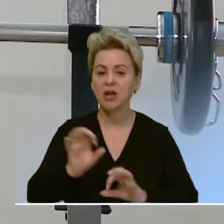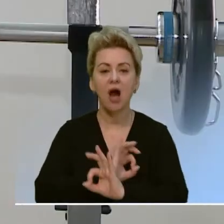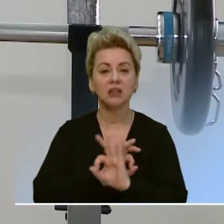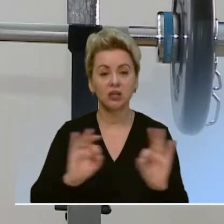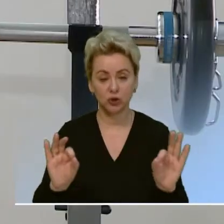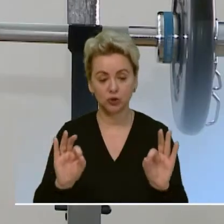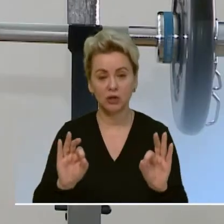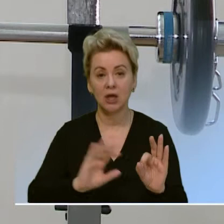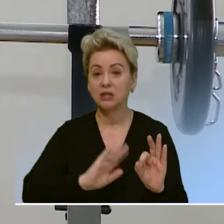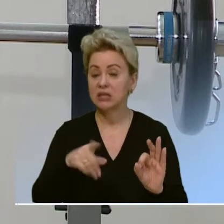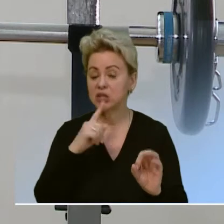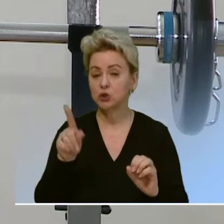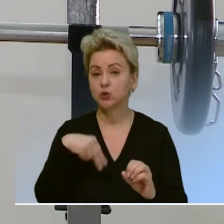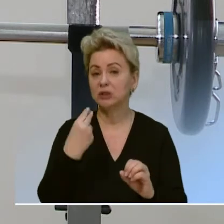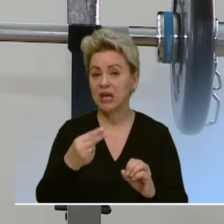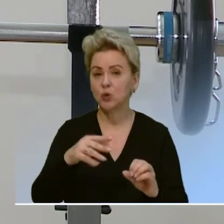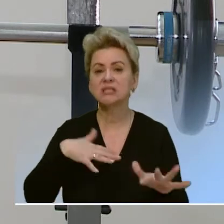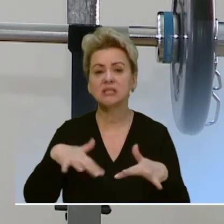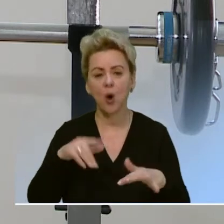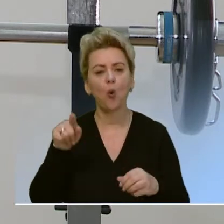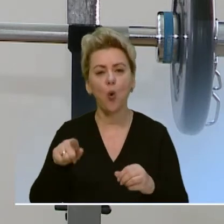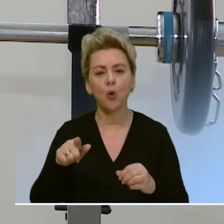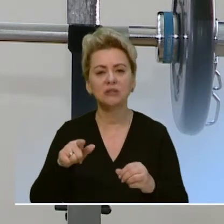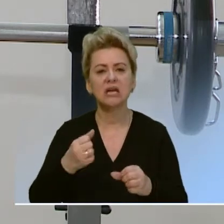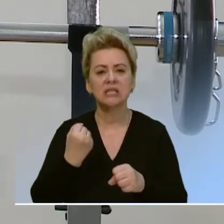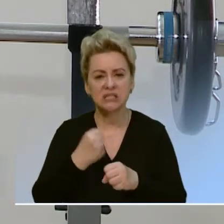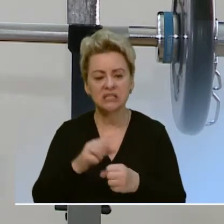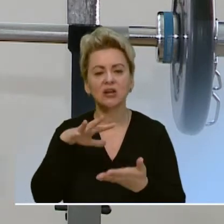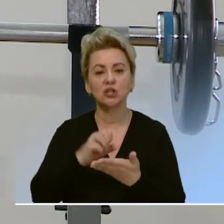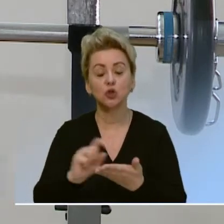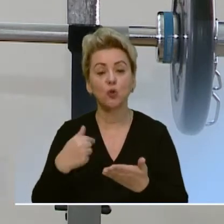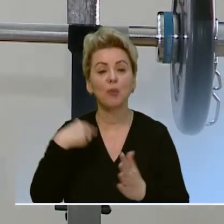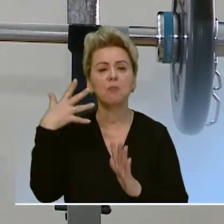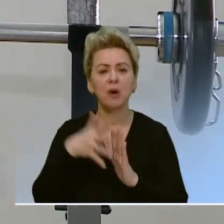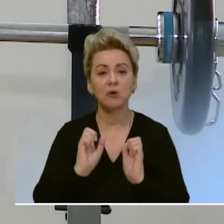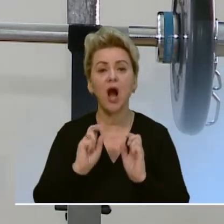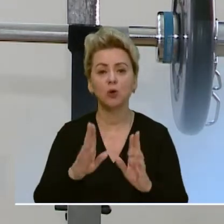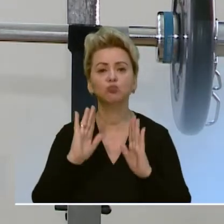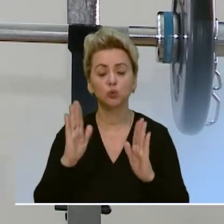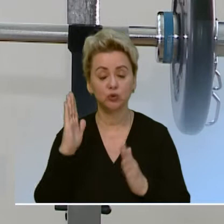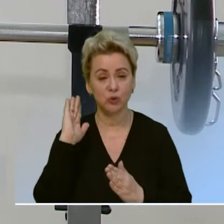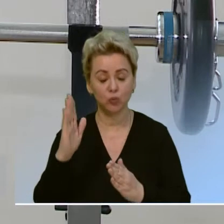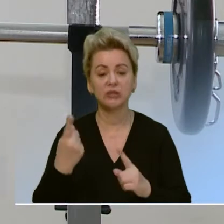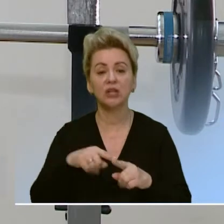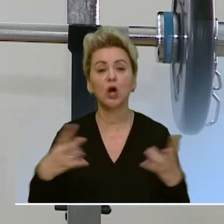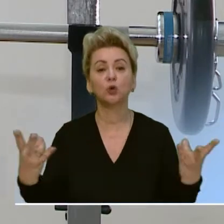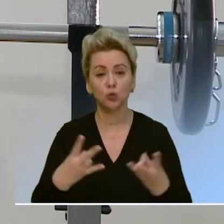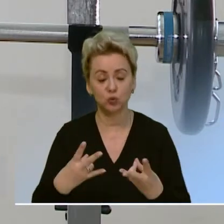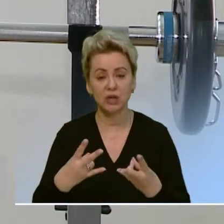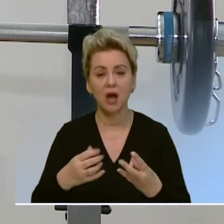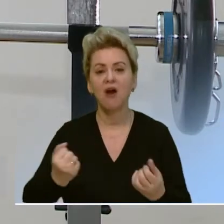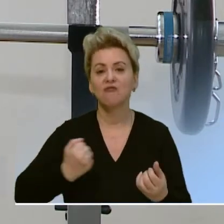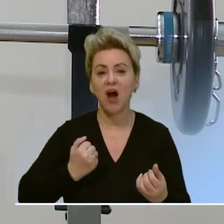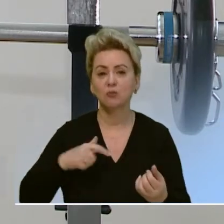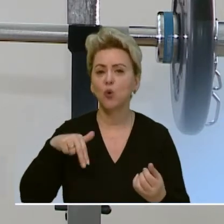отличный. Не сказать, что он дает послабление, он гоняет специально, чтобы мы понимали, как это будет в будущем. Это нам же нужно. В